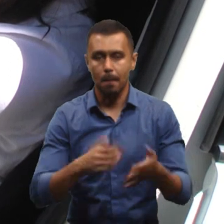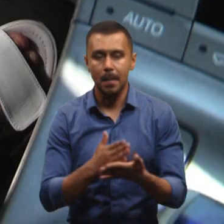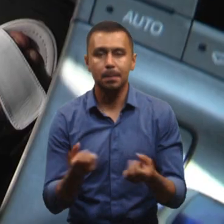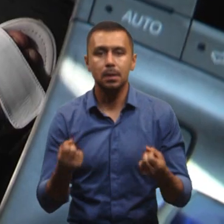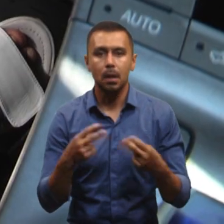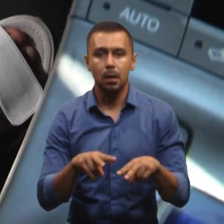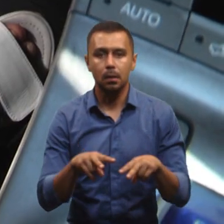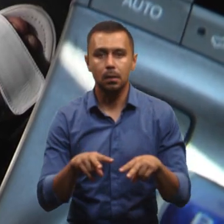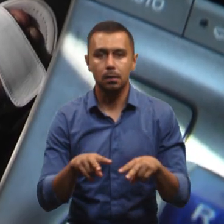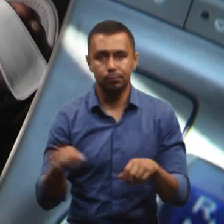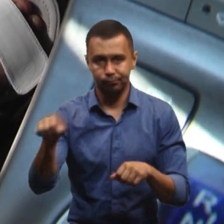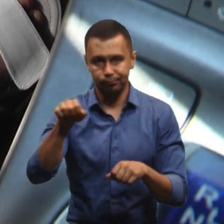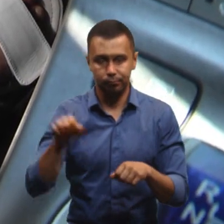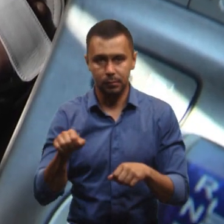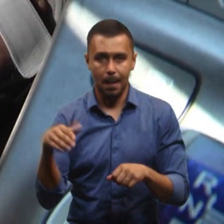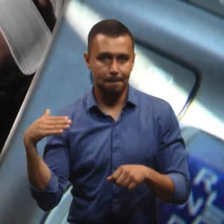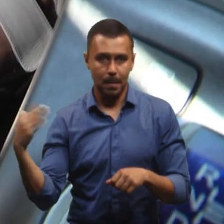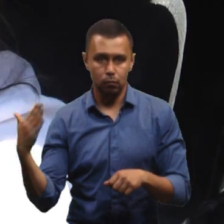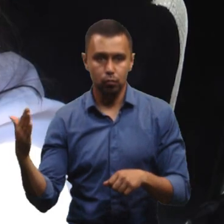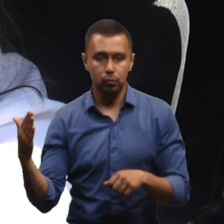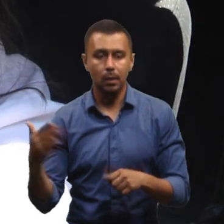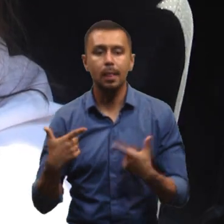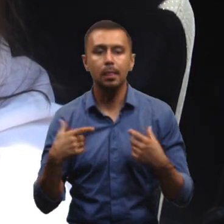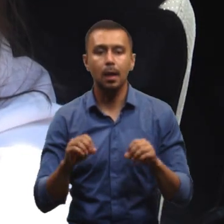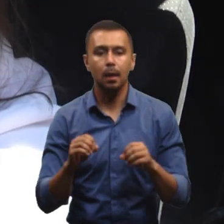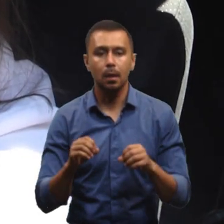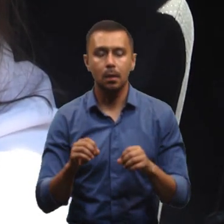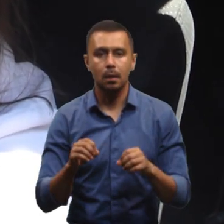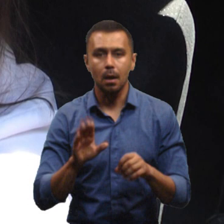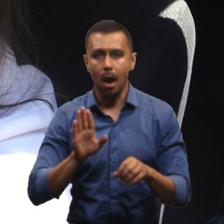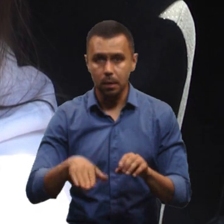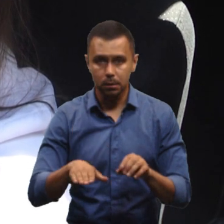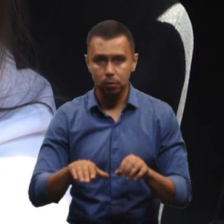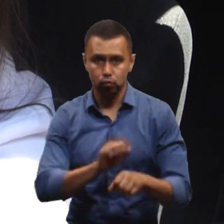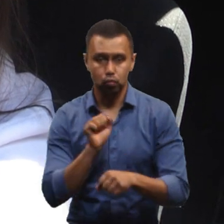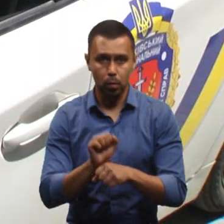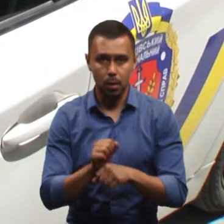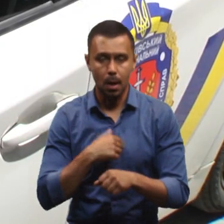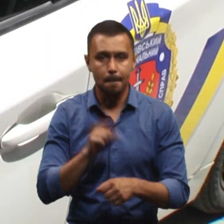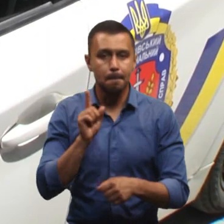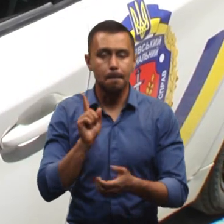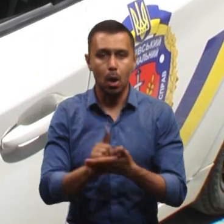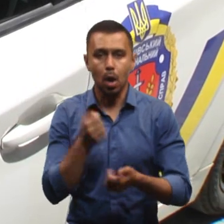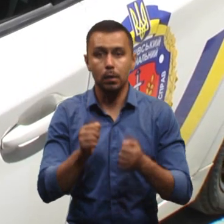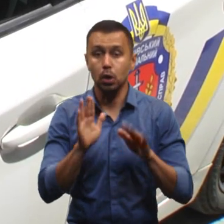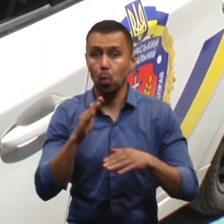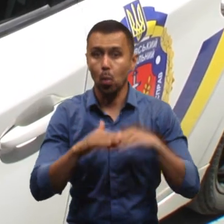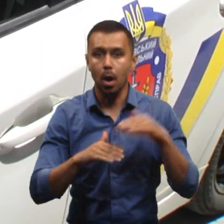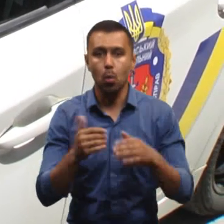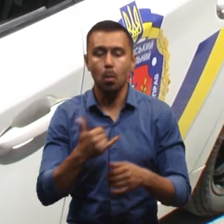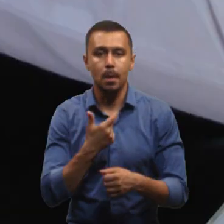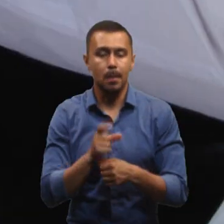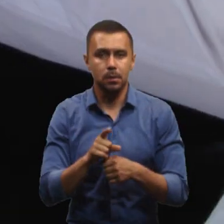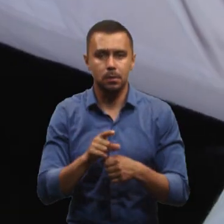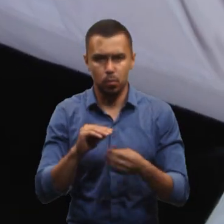спеціально виведений рычаг на праву сторону, де газ і тормоз. Я маю керувати лише руками. Оскільки в мене більш